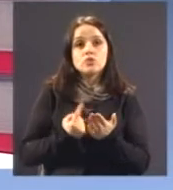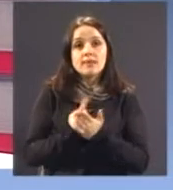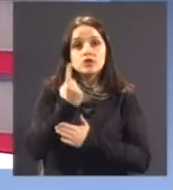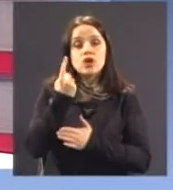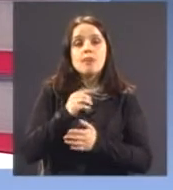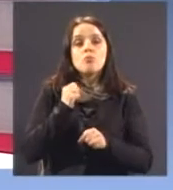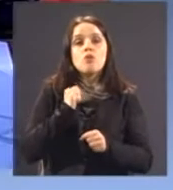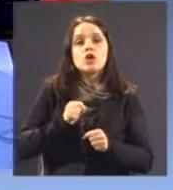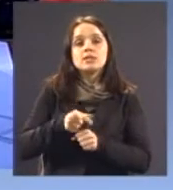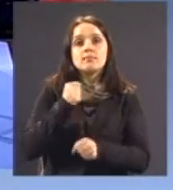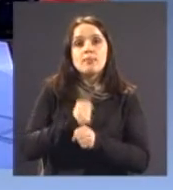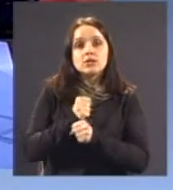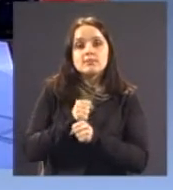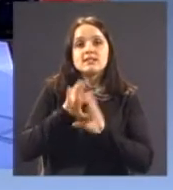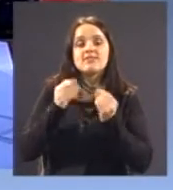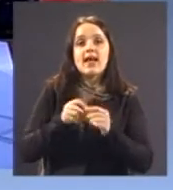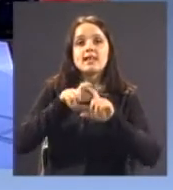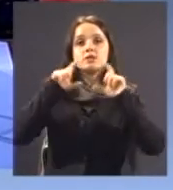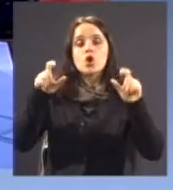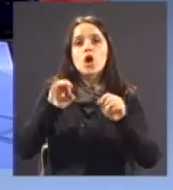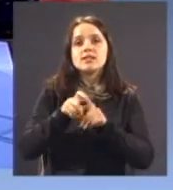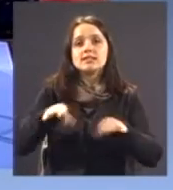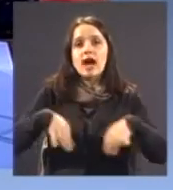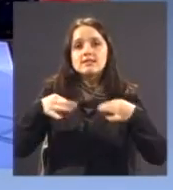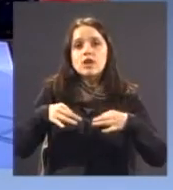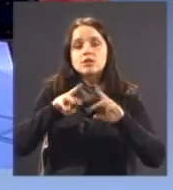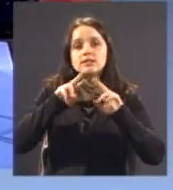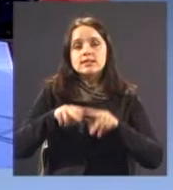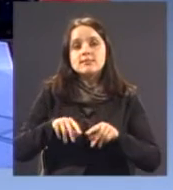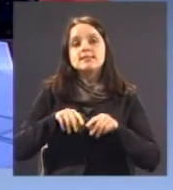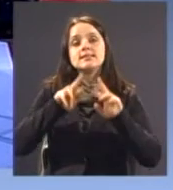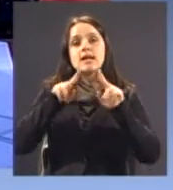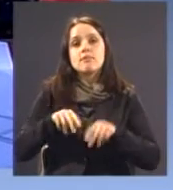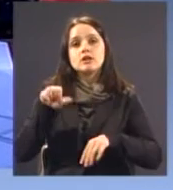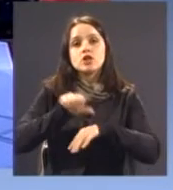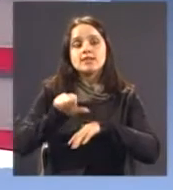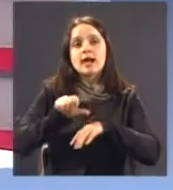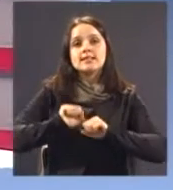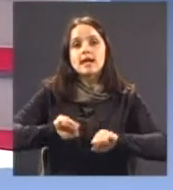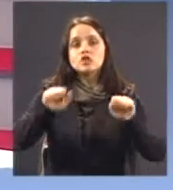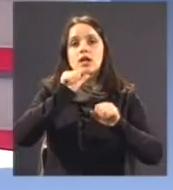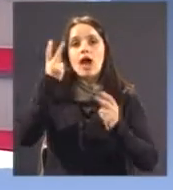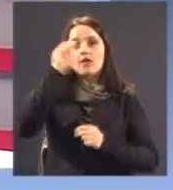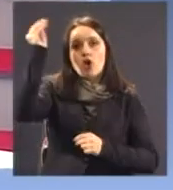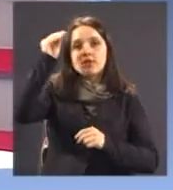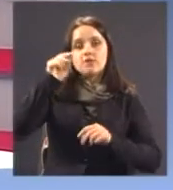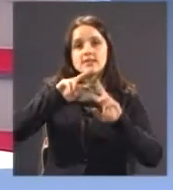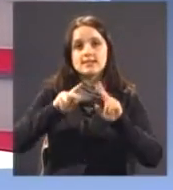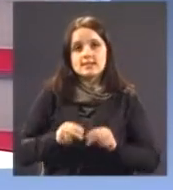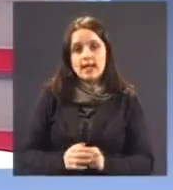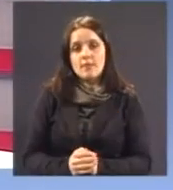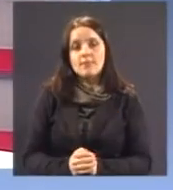sve institucije, od zdravstvenog sistema, sistema socijalne zaštite i naravno obrazovnog sistema. Dječji psiholozi